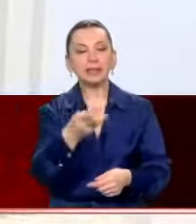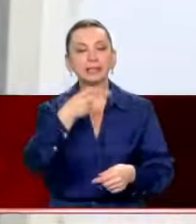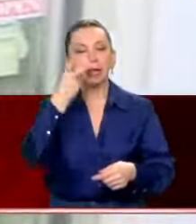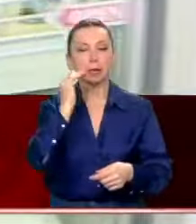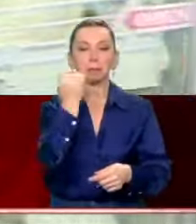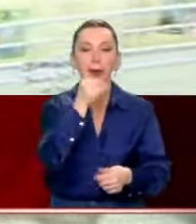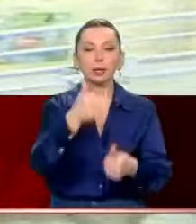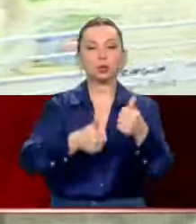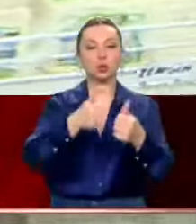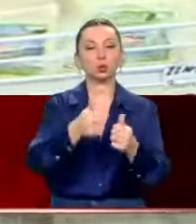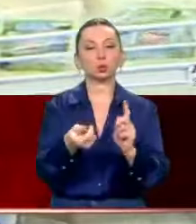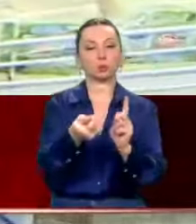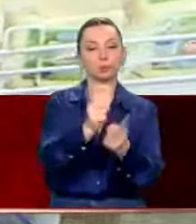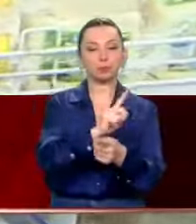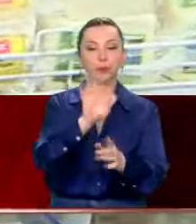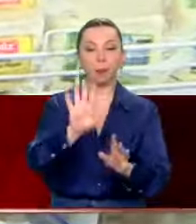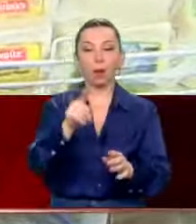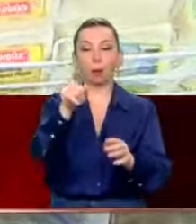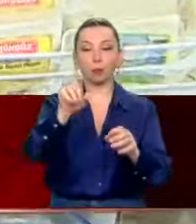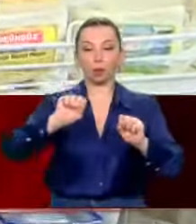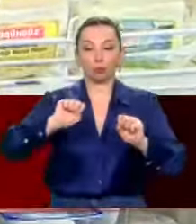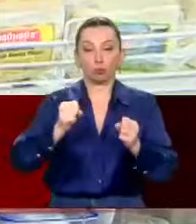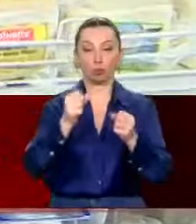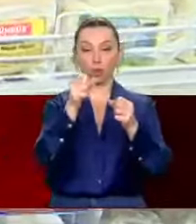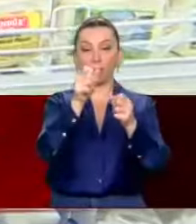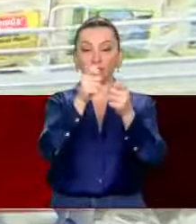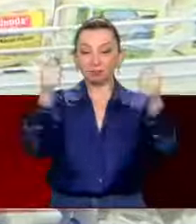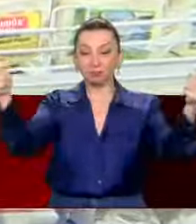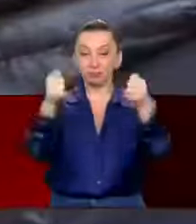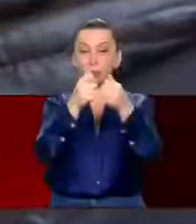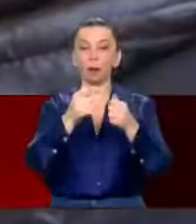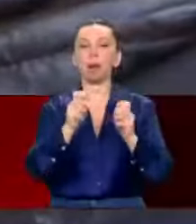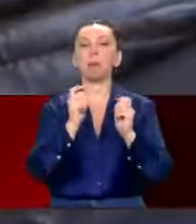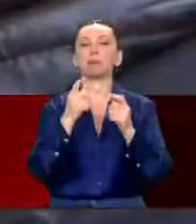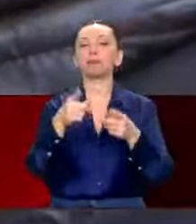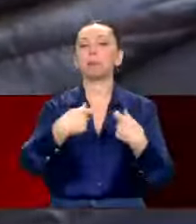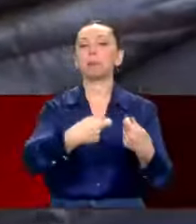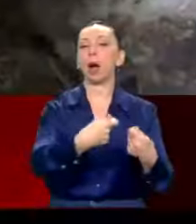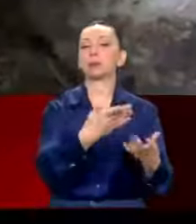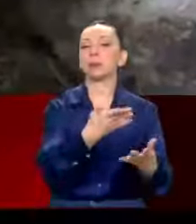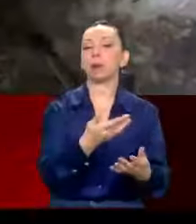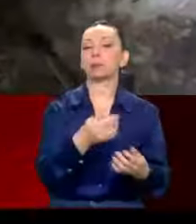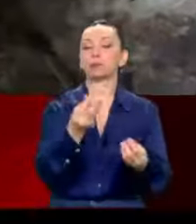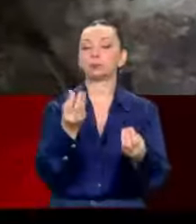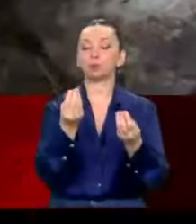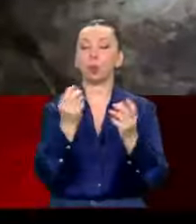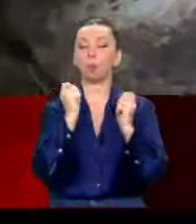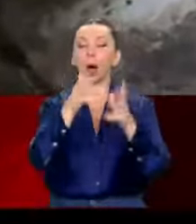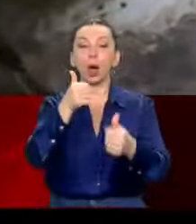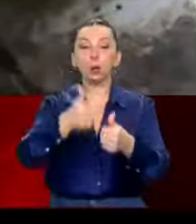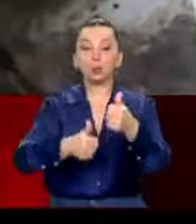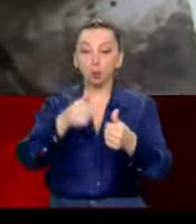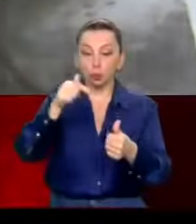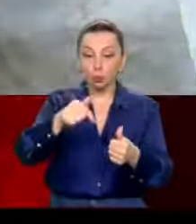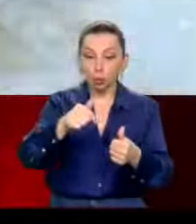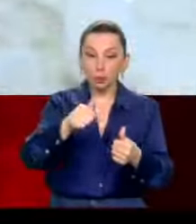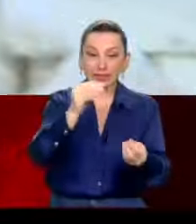kaşarlar, süt ürünleri ama bu dolabı açmanın maliyeti arttı. Süt fiyatları bugün artış